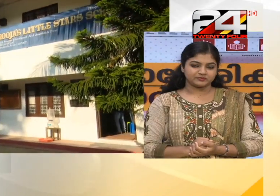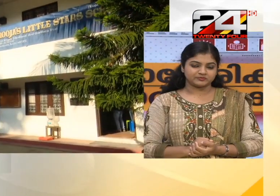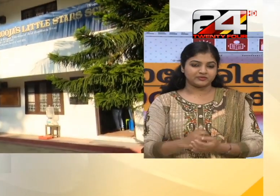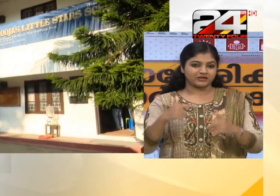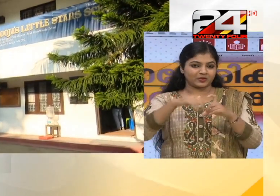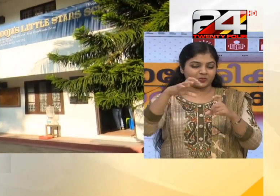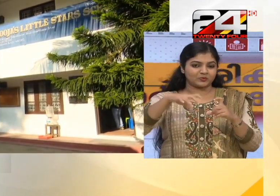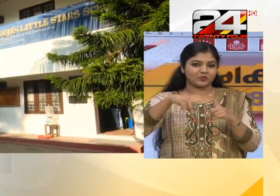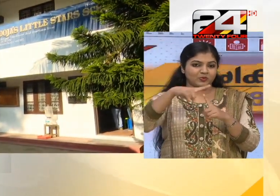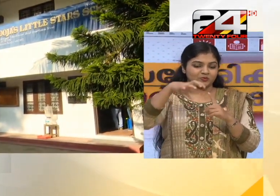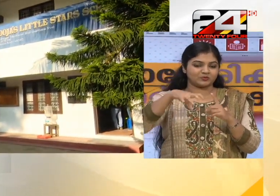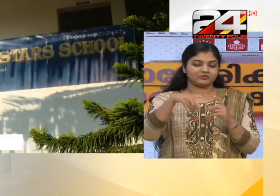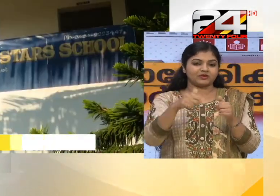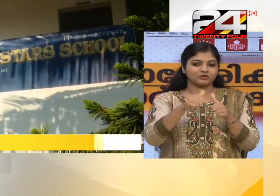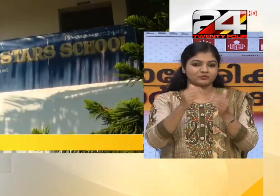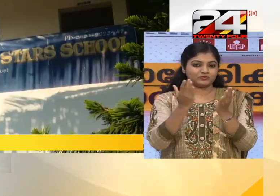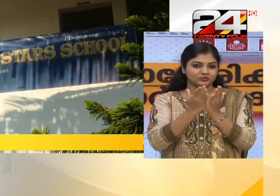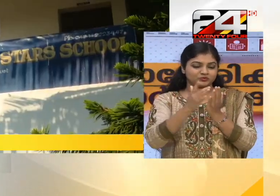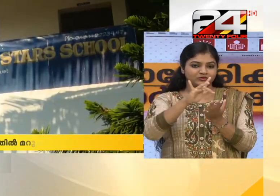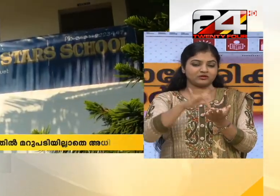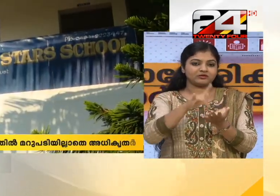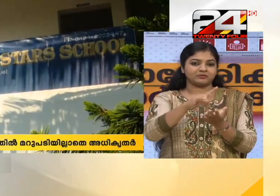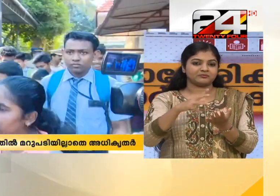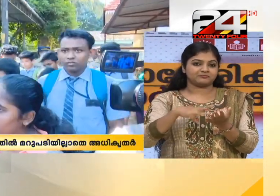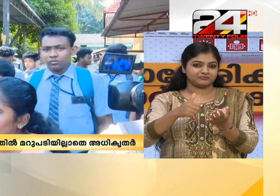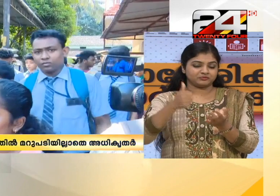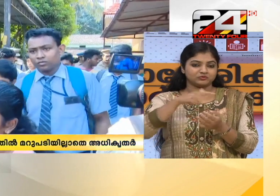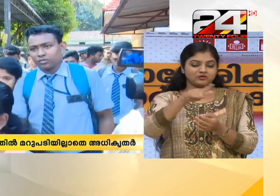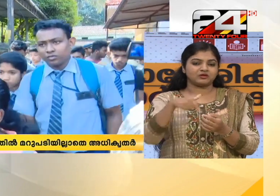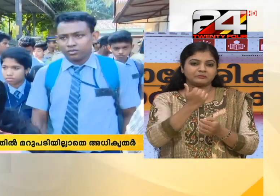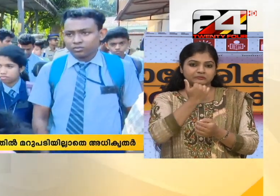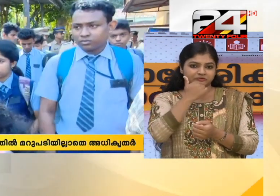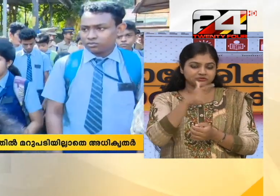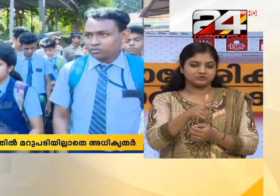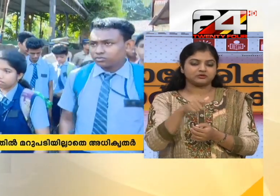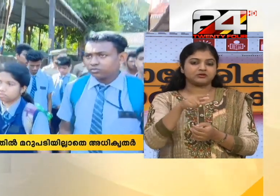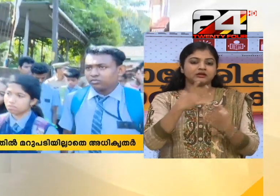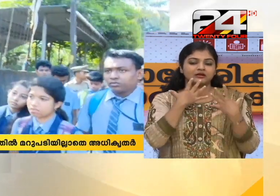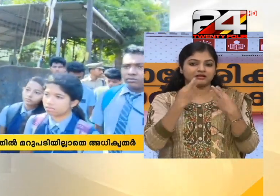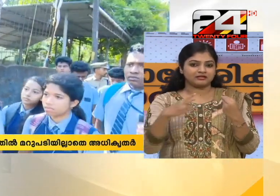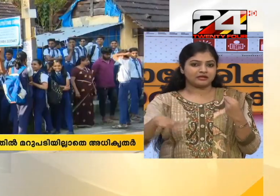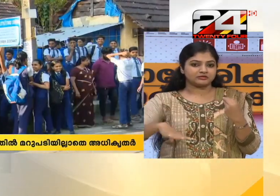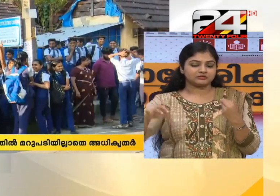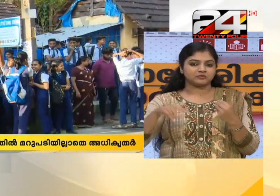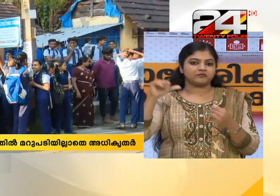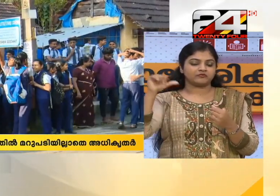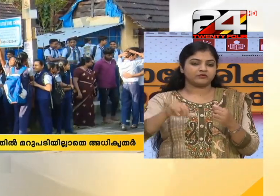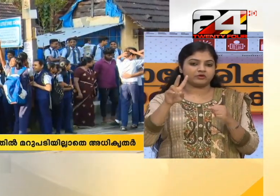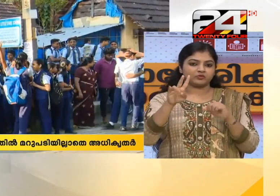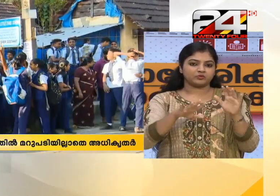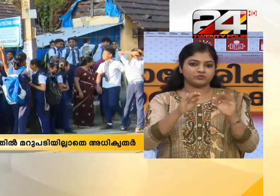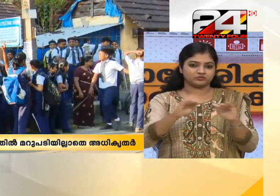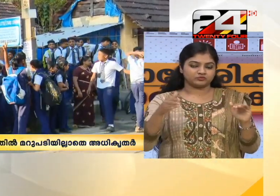കൊച്ചി തോപ്പമ്പടി അരൂജ ലിറ്റിൽ സ്റ്റാർ സ്കൂൾ മാനേജ്മെന്റിന്റെ ഭാഗത്തുനിന്നുമുണ്ടായ വീഴ്ചയെ തുടർന്ന് 10-ാം ക്ലാസ് പരീക്ഷ എഴുതാൻ കഴിയാതെ പോയ